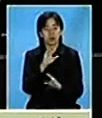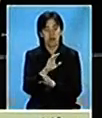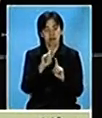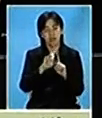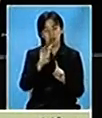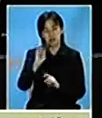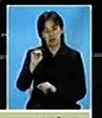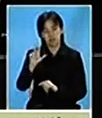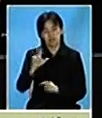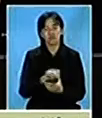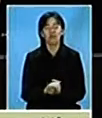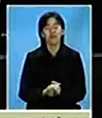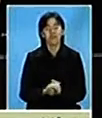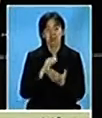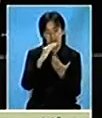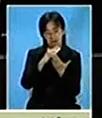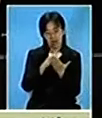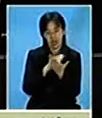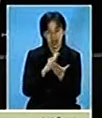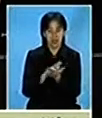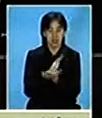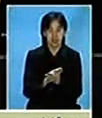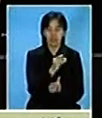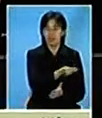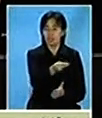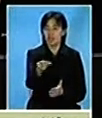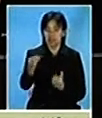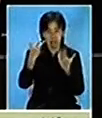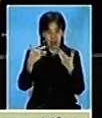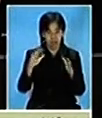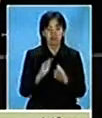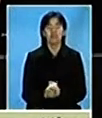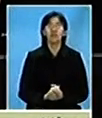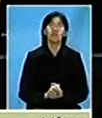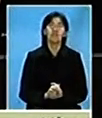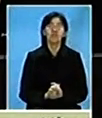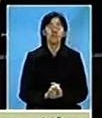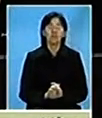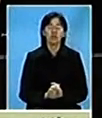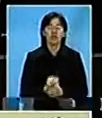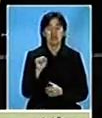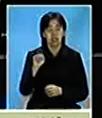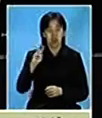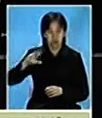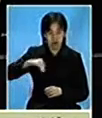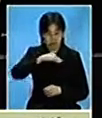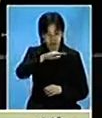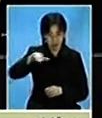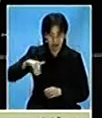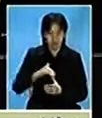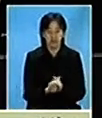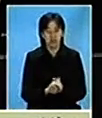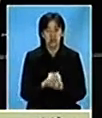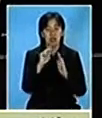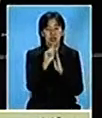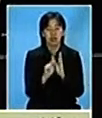143ซึ่งรายละเอียดปรากฏตามเอกสารที่จัดให้ท่านสมาชิกทุกท่านนะครับท่านสมาชิกครับโดยที่ร่างพร